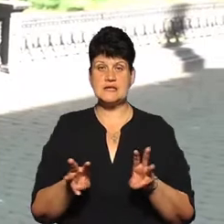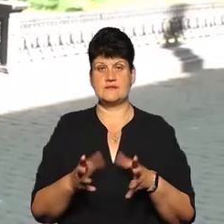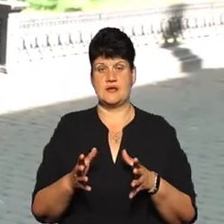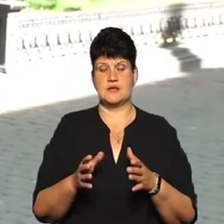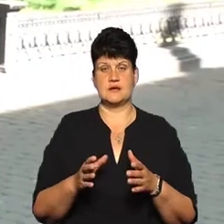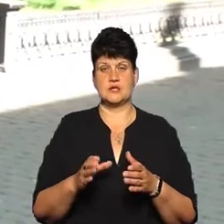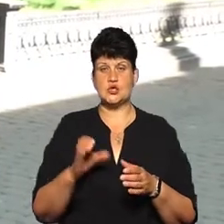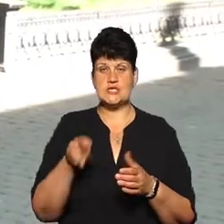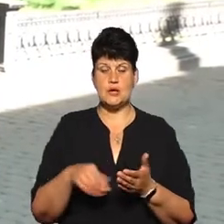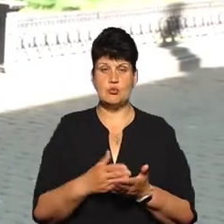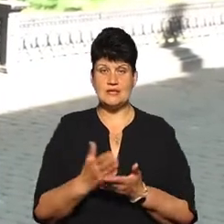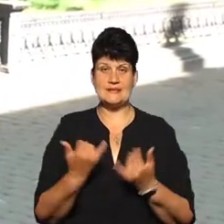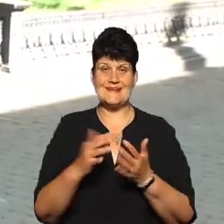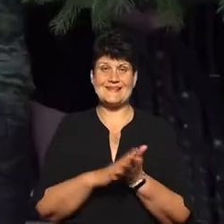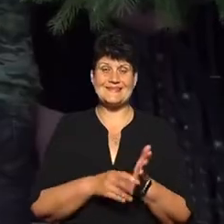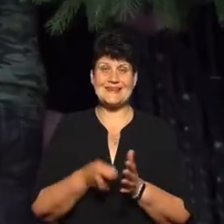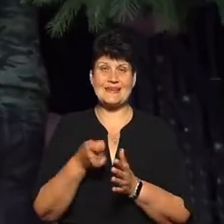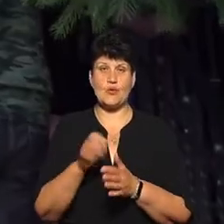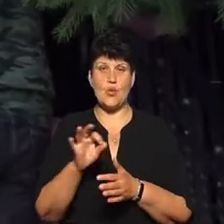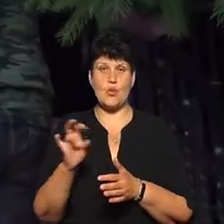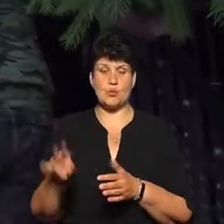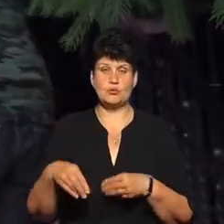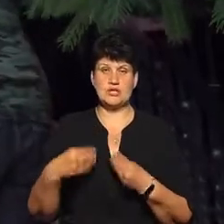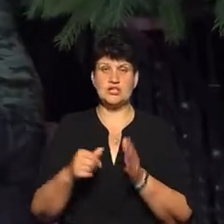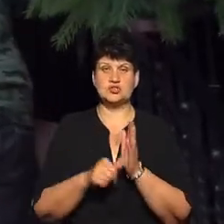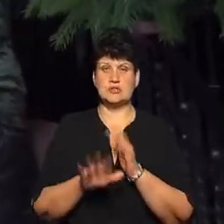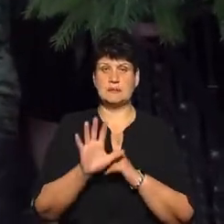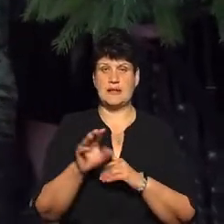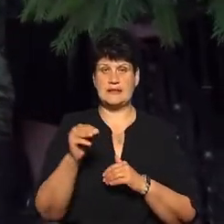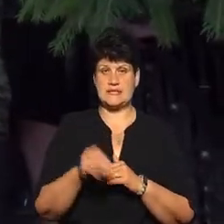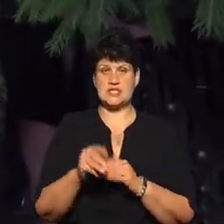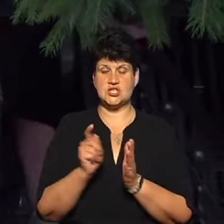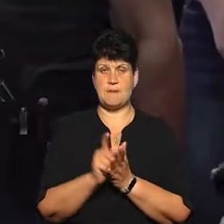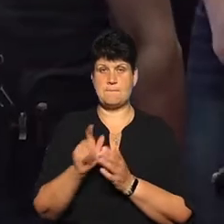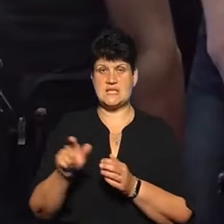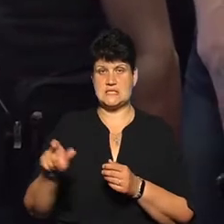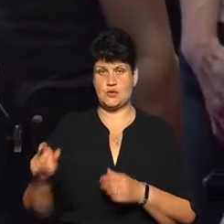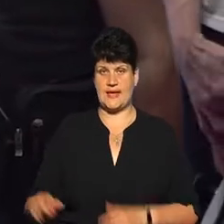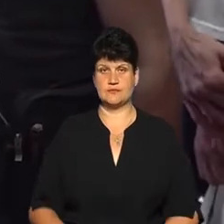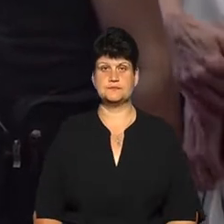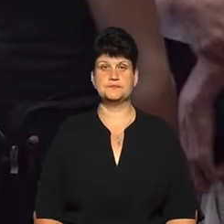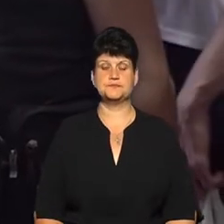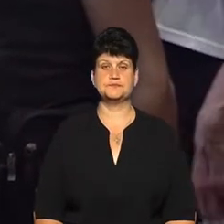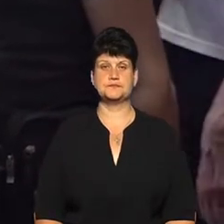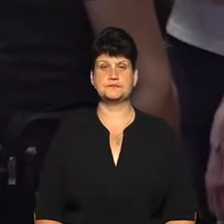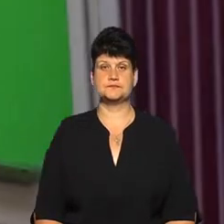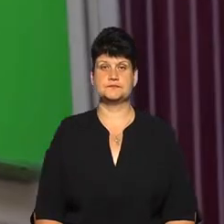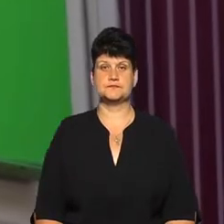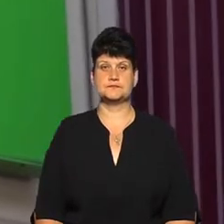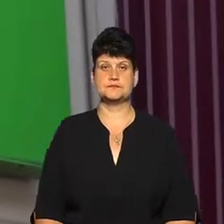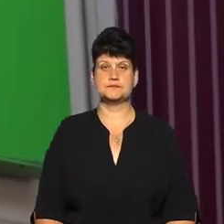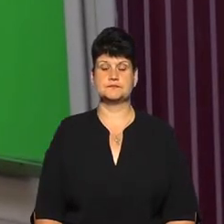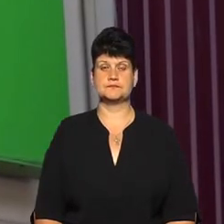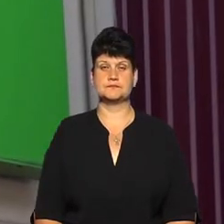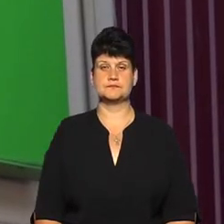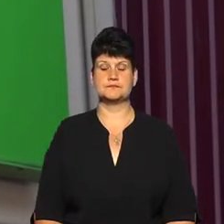наразі заявки для отримання допомоги від ООН подали 65 тисяч пенсіонерів. Любов Гадомська, Андрій Бодак, Оксана Галіяш.